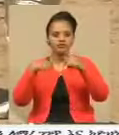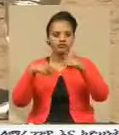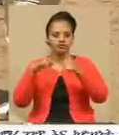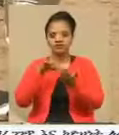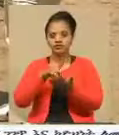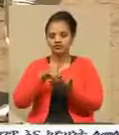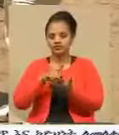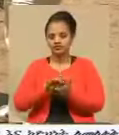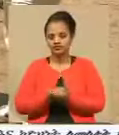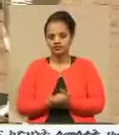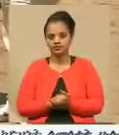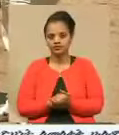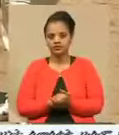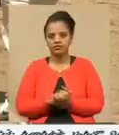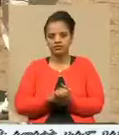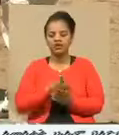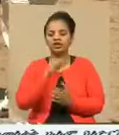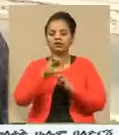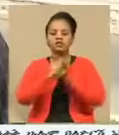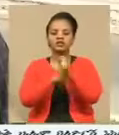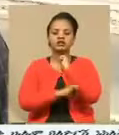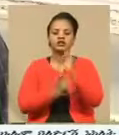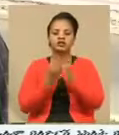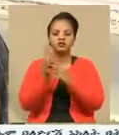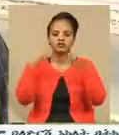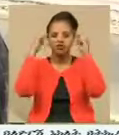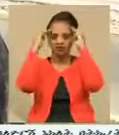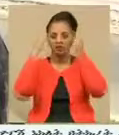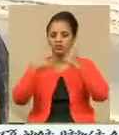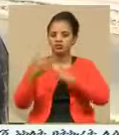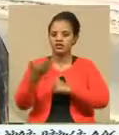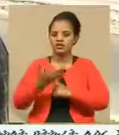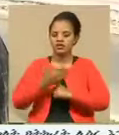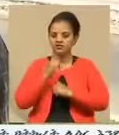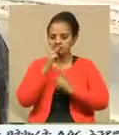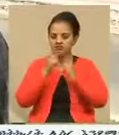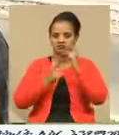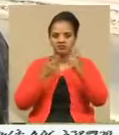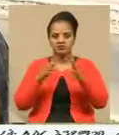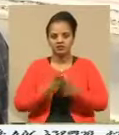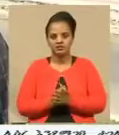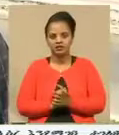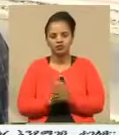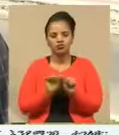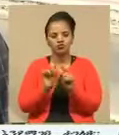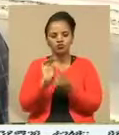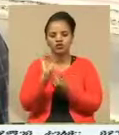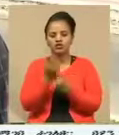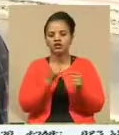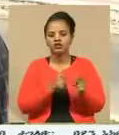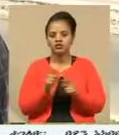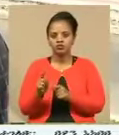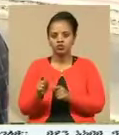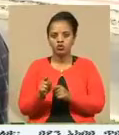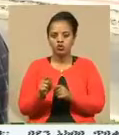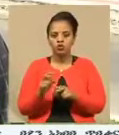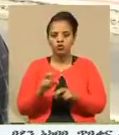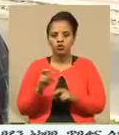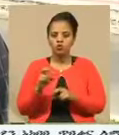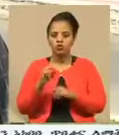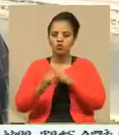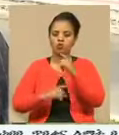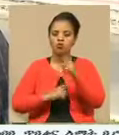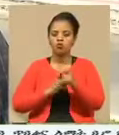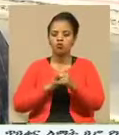ከከተማ እና መሰረተ ልማት ሚኒስቴር ከመጡ እንግዶች ጋር ነው እያየን ያለ ነው። በልዩነት ደግሞ በወርልድ ባንክ